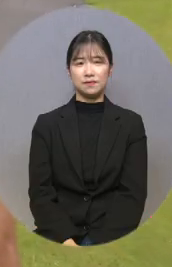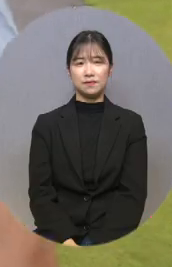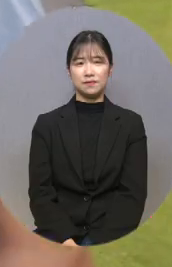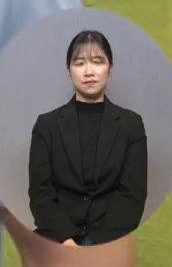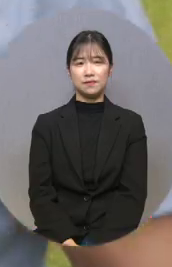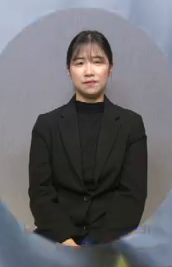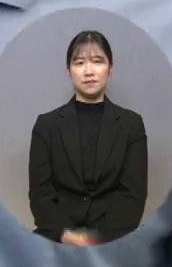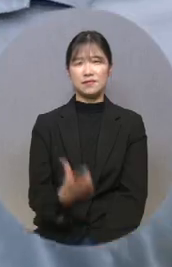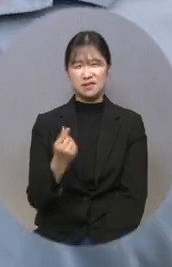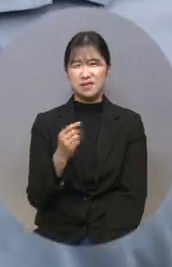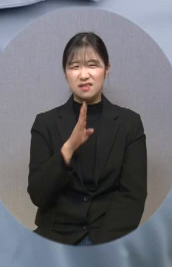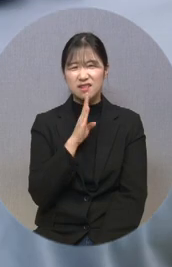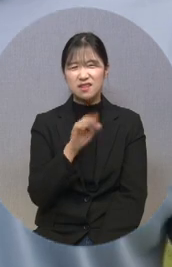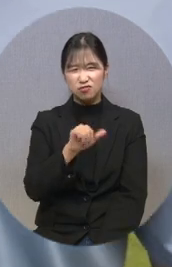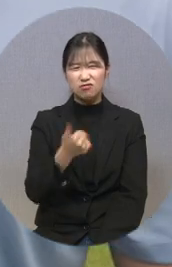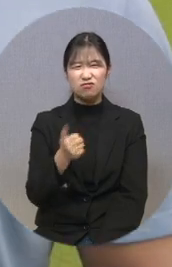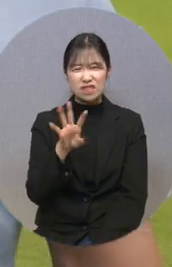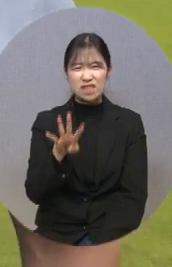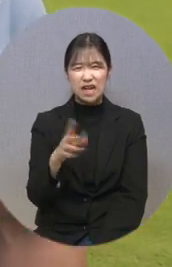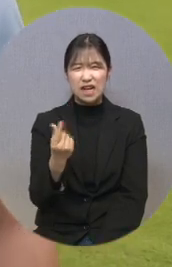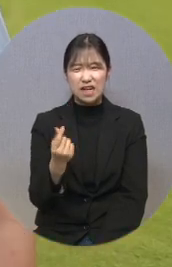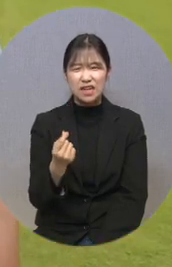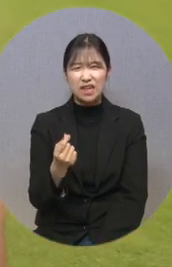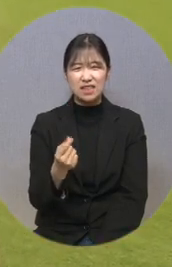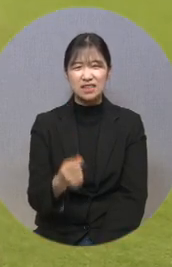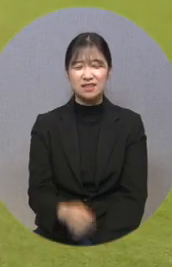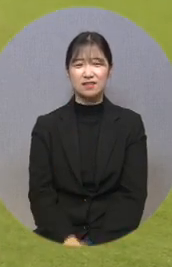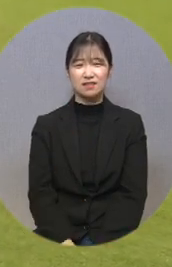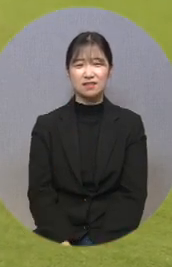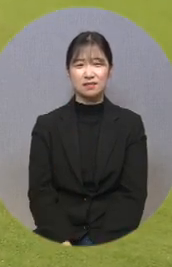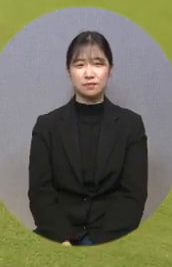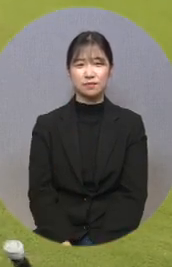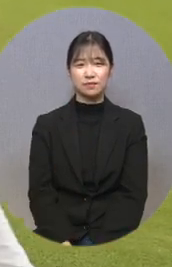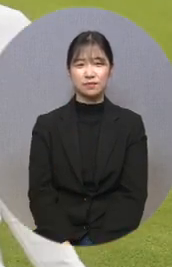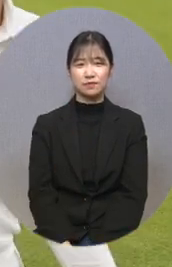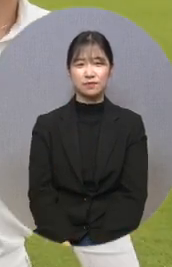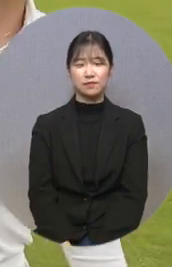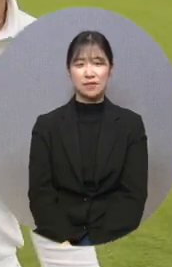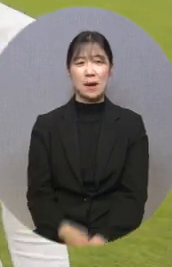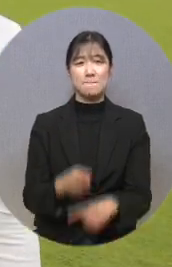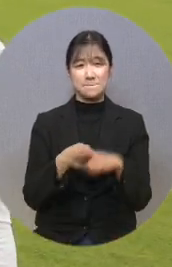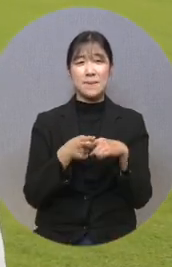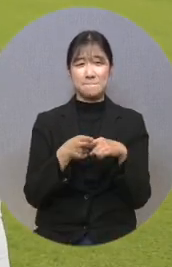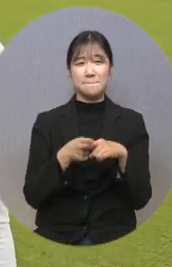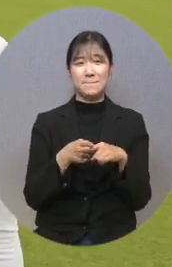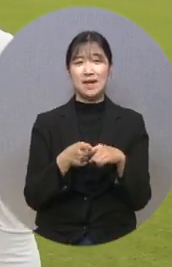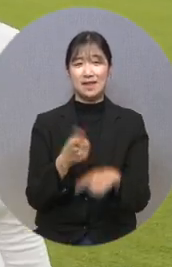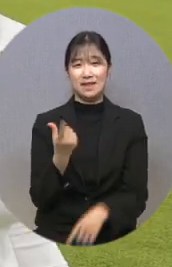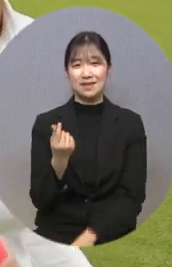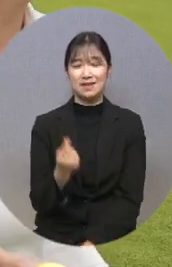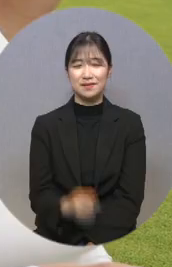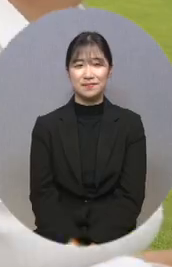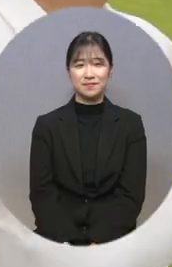죽을 샀다. 죽을 샀다. 죽을 샀다. 이제 반반 양. 반반 볼로 치보자. 양념반 후라이반. 양념반